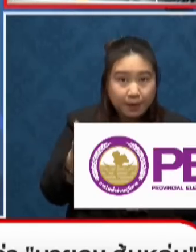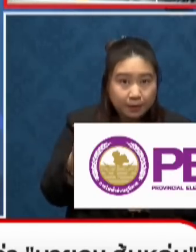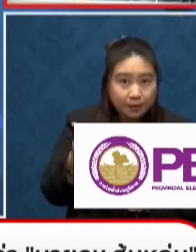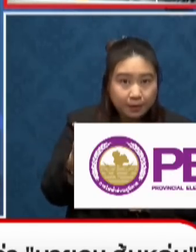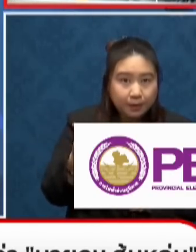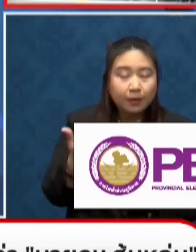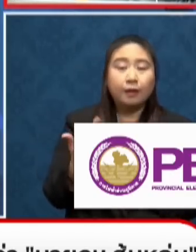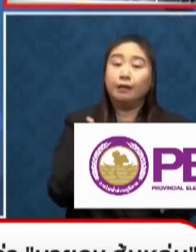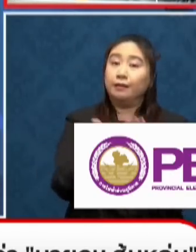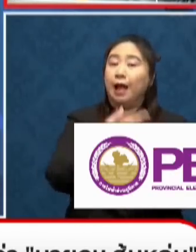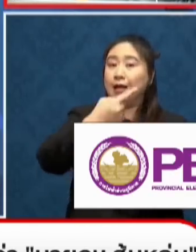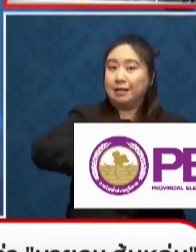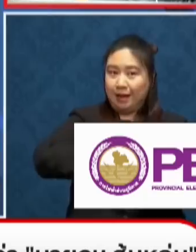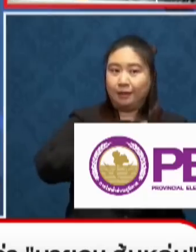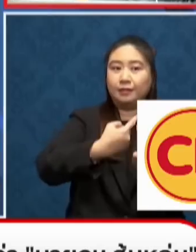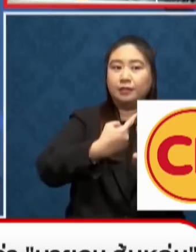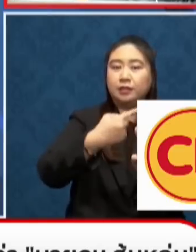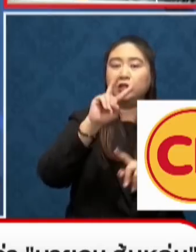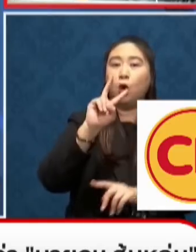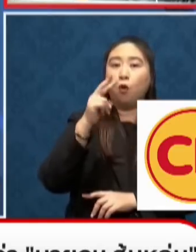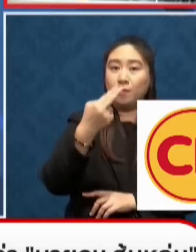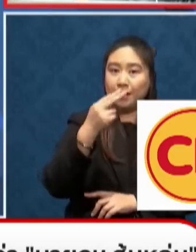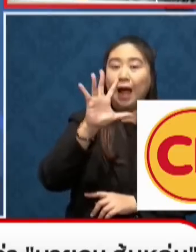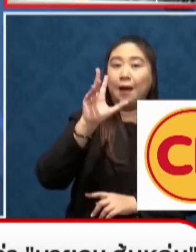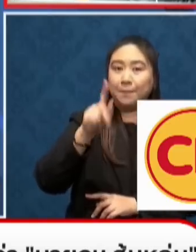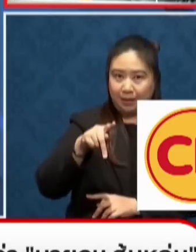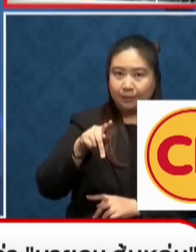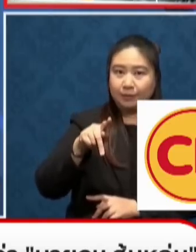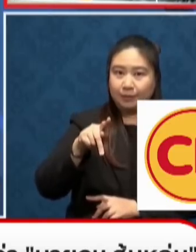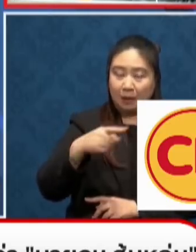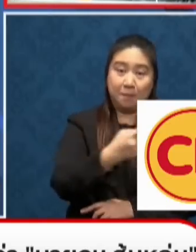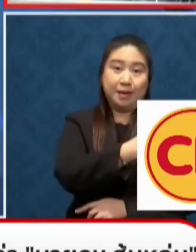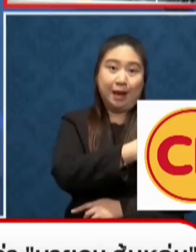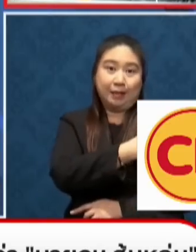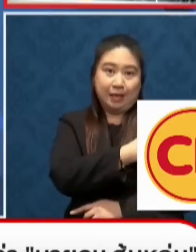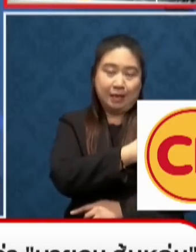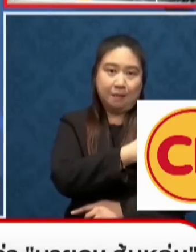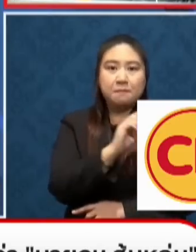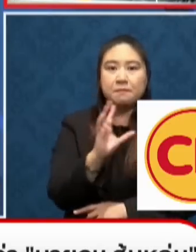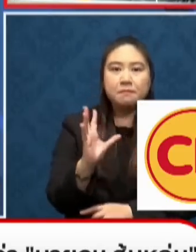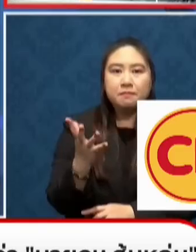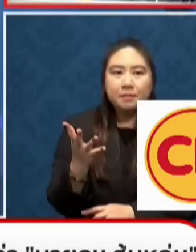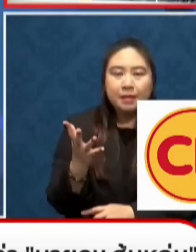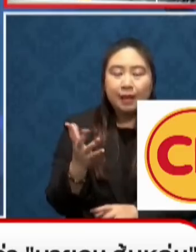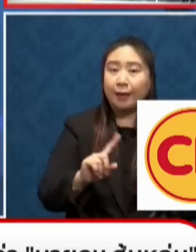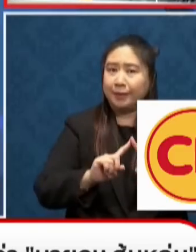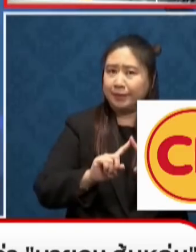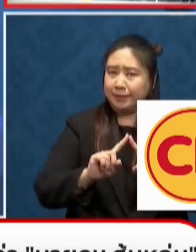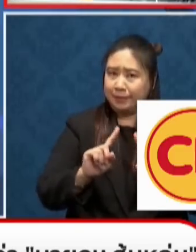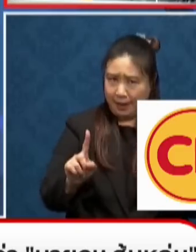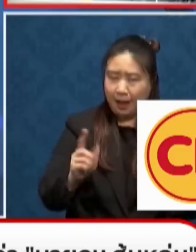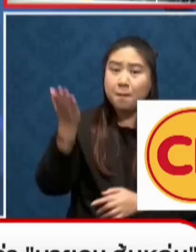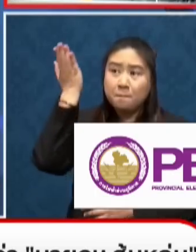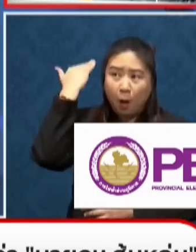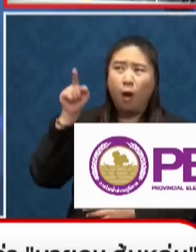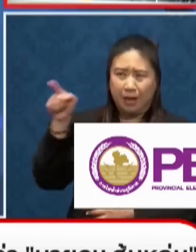ายภาคครัวเรือนนะคะส.ส.สิริโรจน์เองเนี่ยก็บอกว่าไม่เข้าใจว่าทำไมท่านถึงมอบหมายให้พรรคภูมิใจไทย